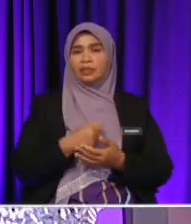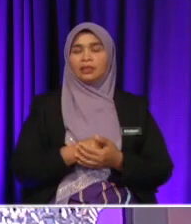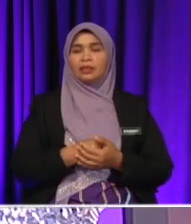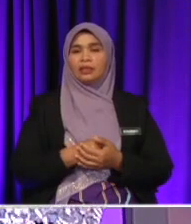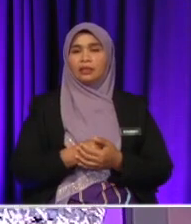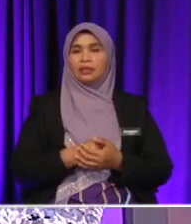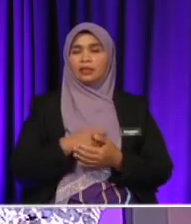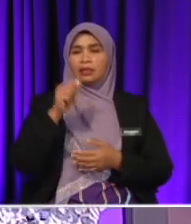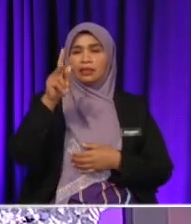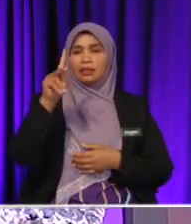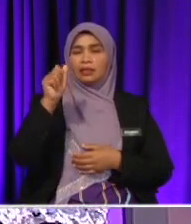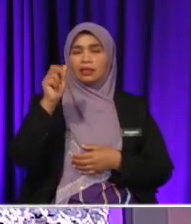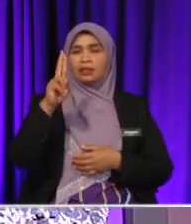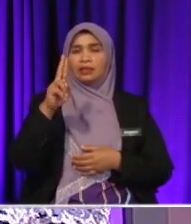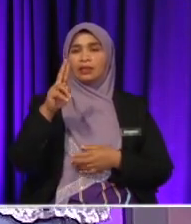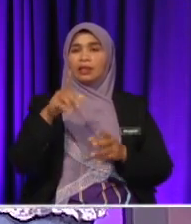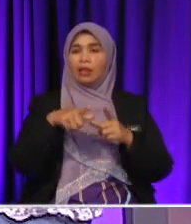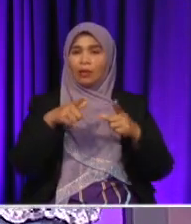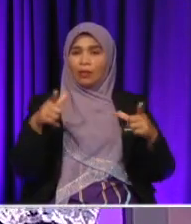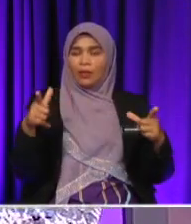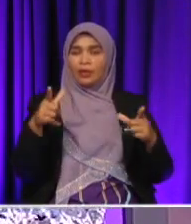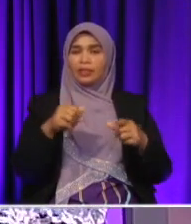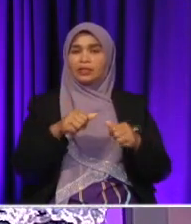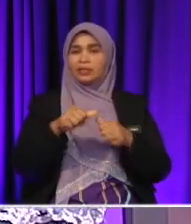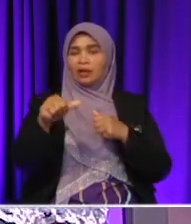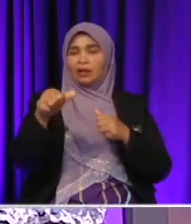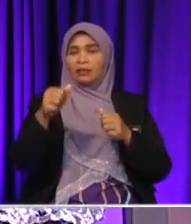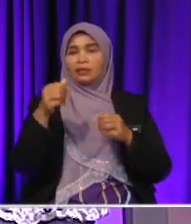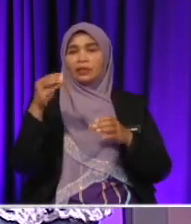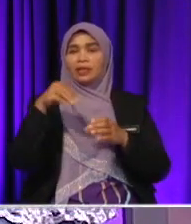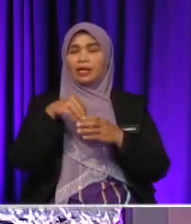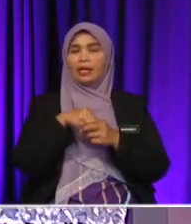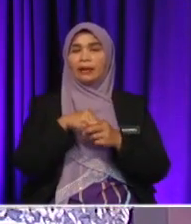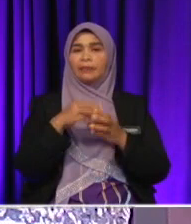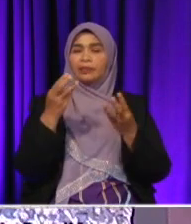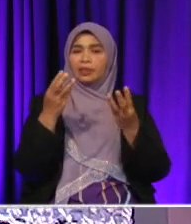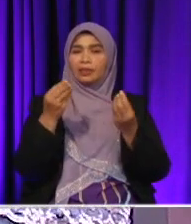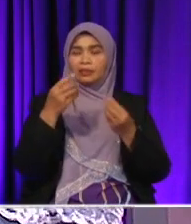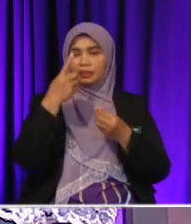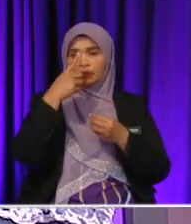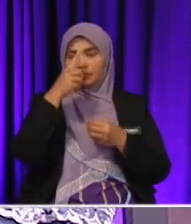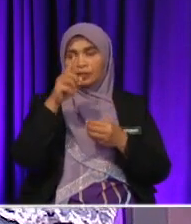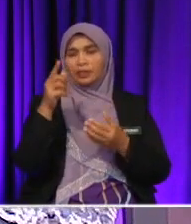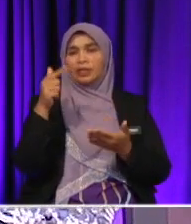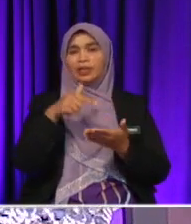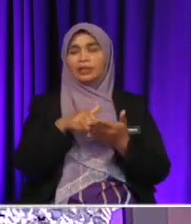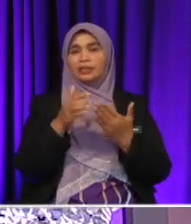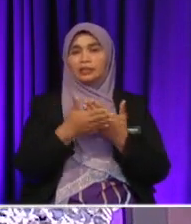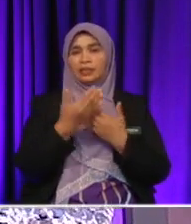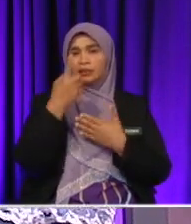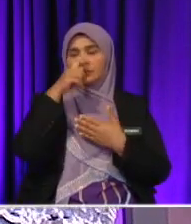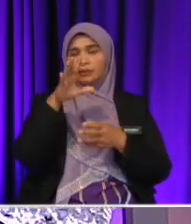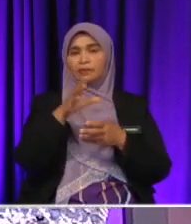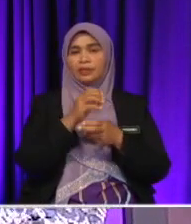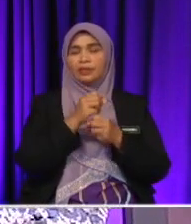biasa-biasa dan akan dijauh ke dalam tanah supaya lagi senang untuk dia mendapatkan air sebab